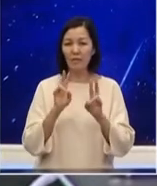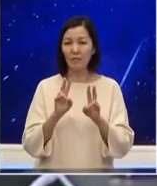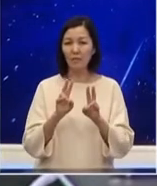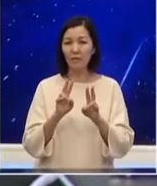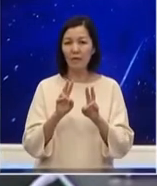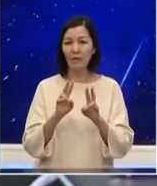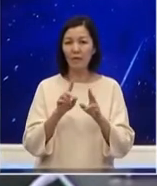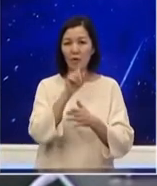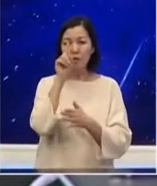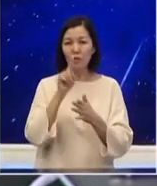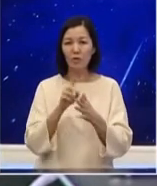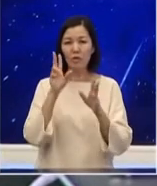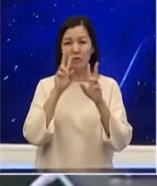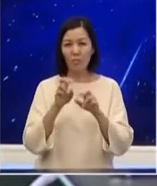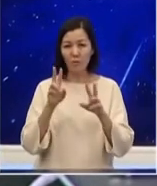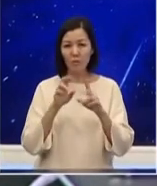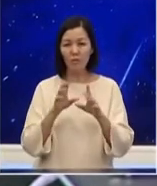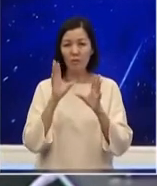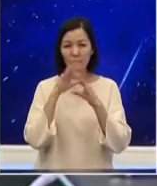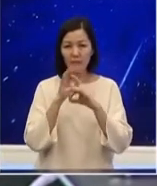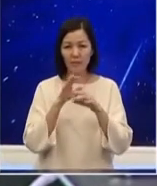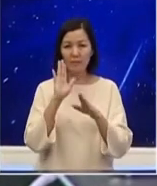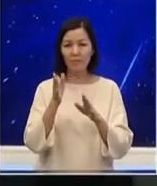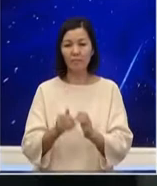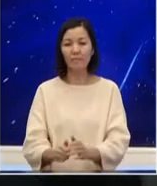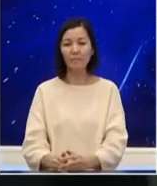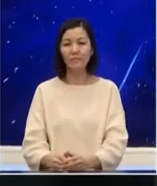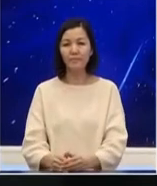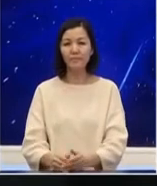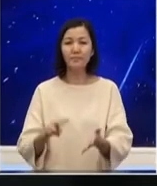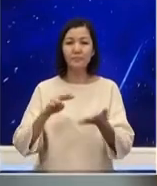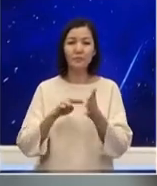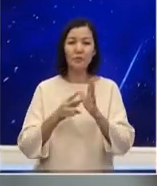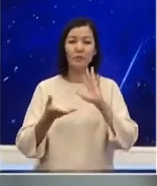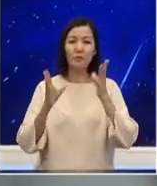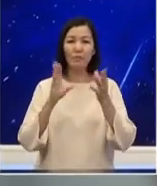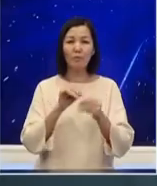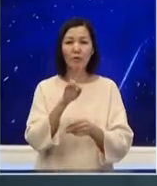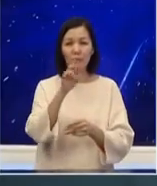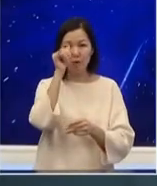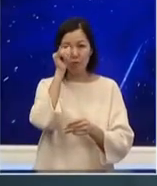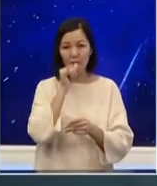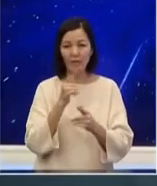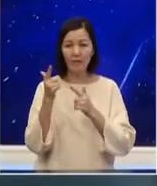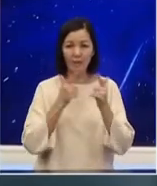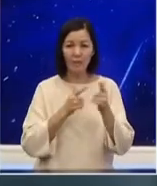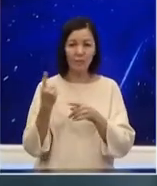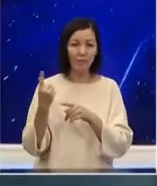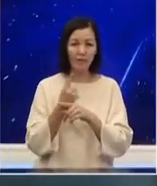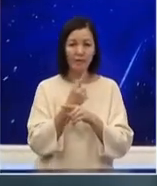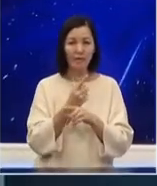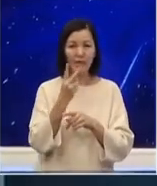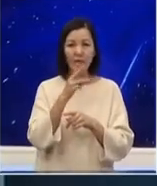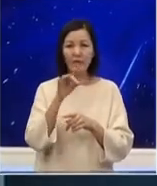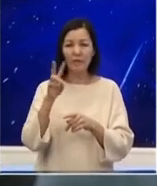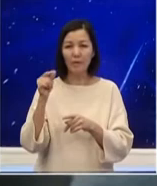болжамды сынақтар өткізіліп жатыр. Тиісті протоколдары болады. Жоспар бойынша вакцина наурызда дайын болады. Алғашқы ретте 2